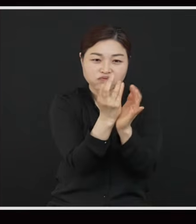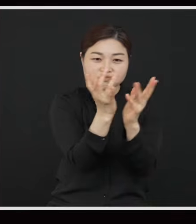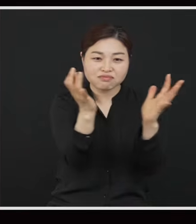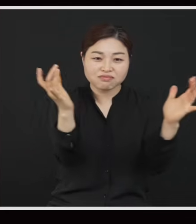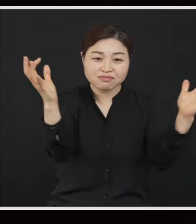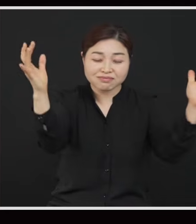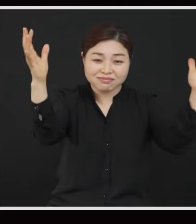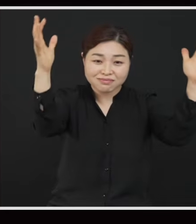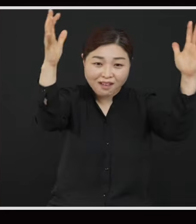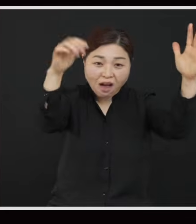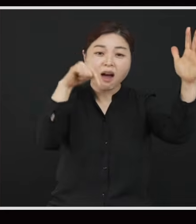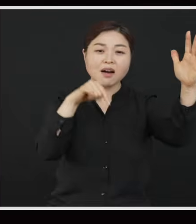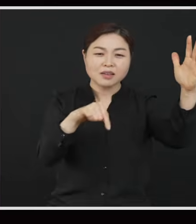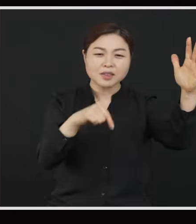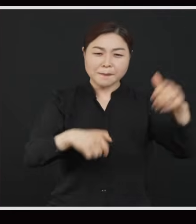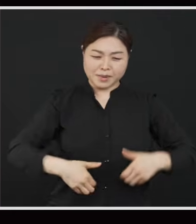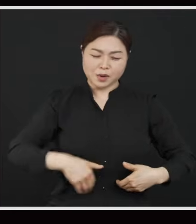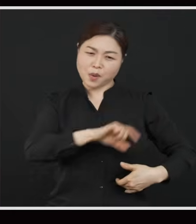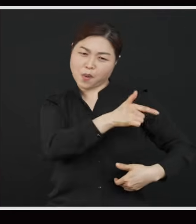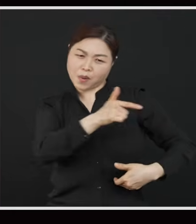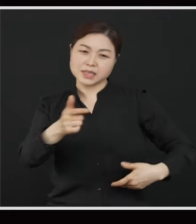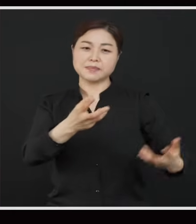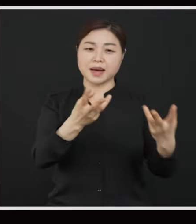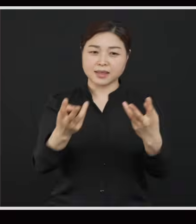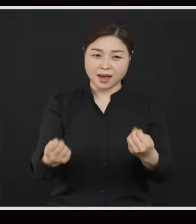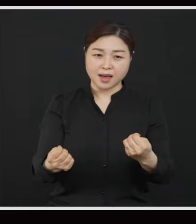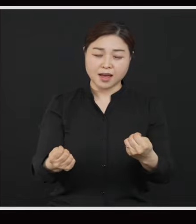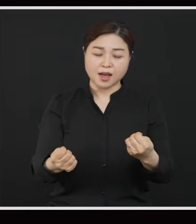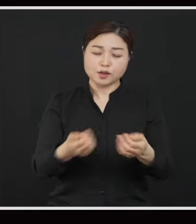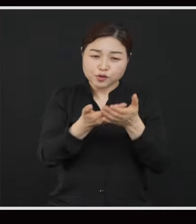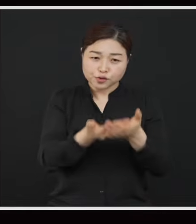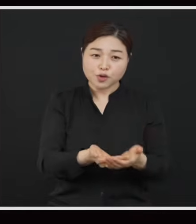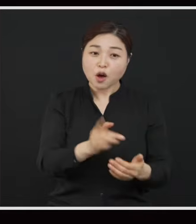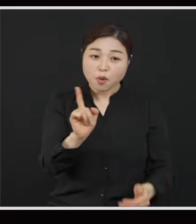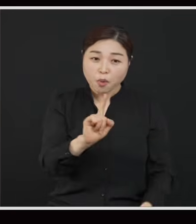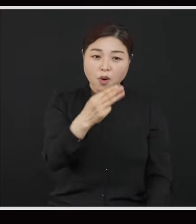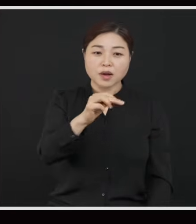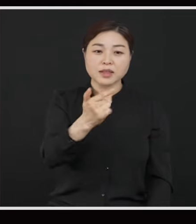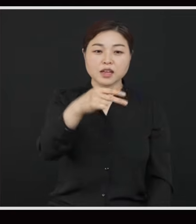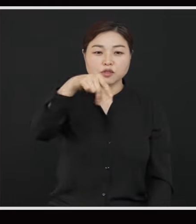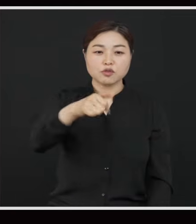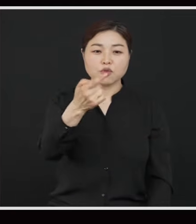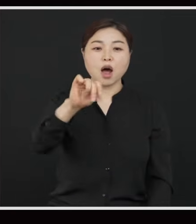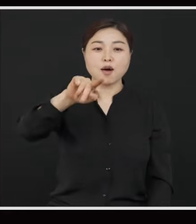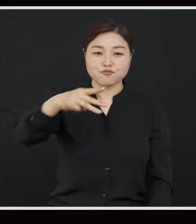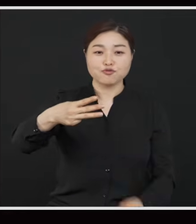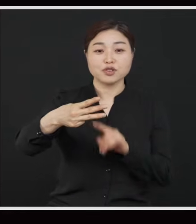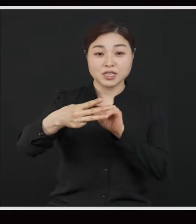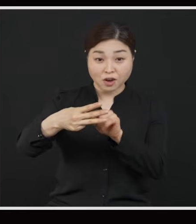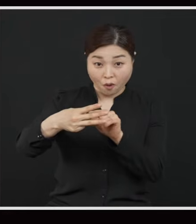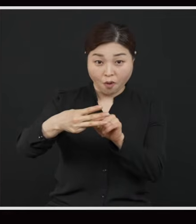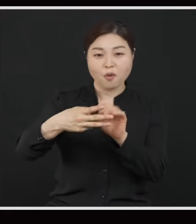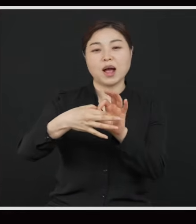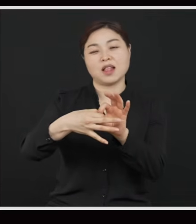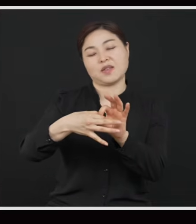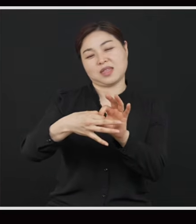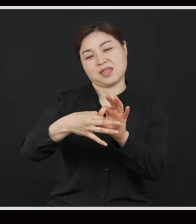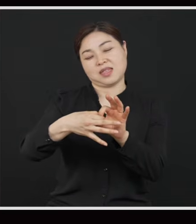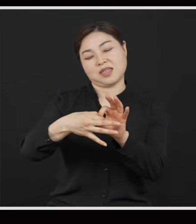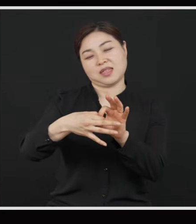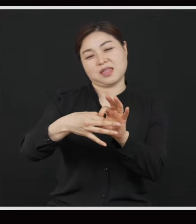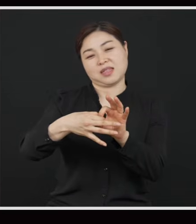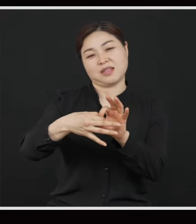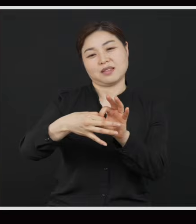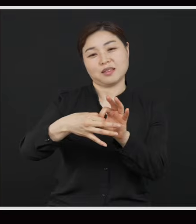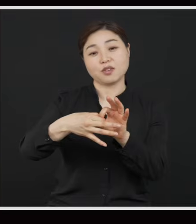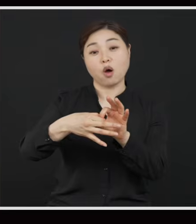재료를 많이 만들어야 되죠. 거기에서 당연히 중요한 게 이제 탄수화물로 돼 있는 재료들 많이 만들어야 되는데, 이거는